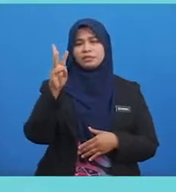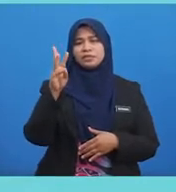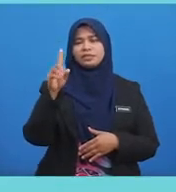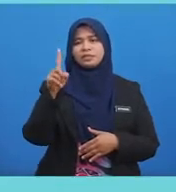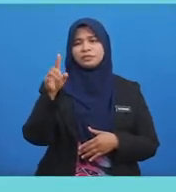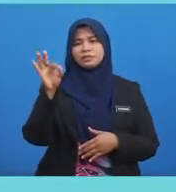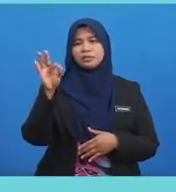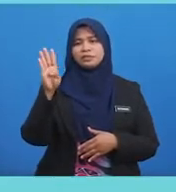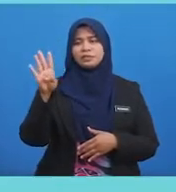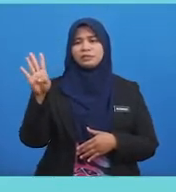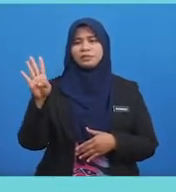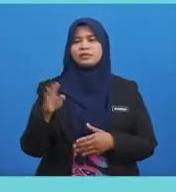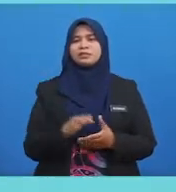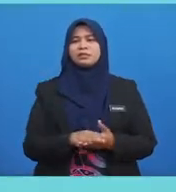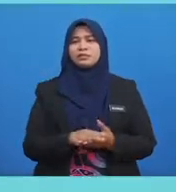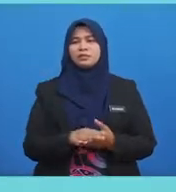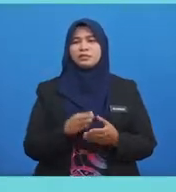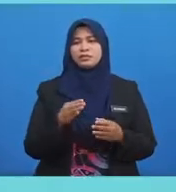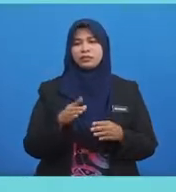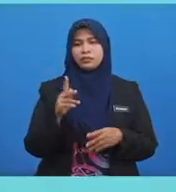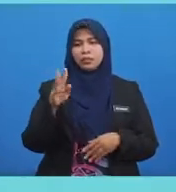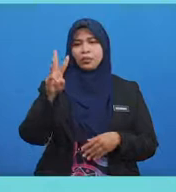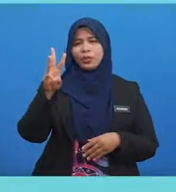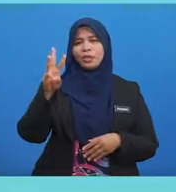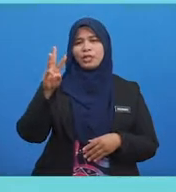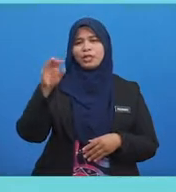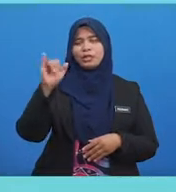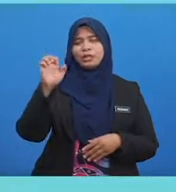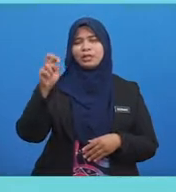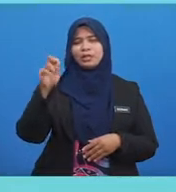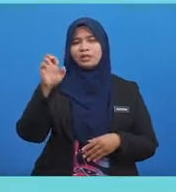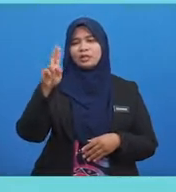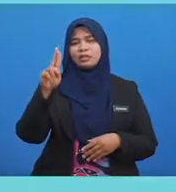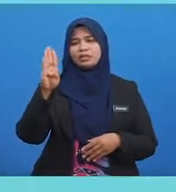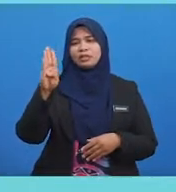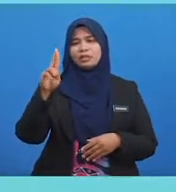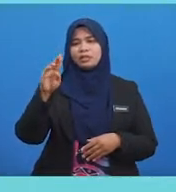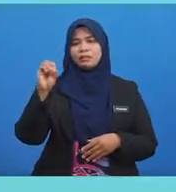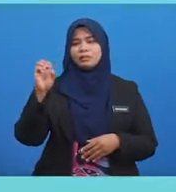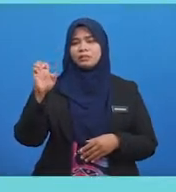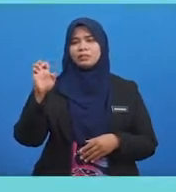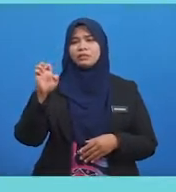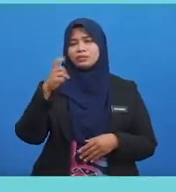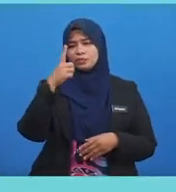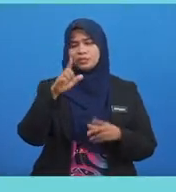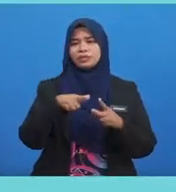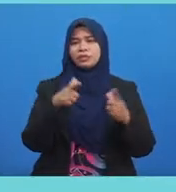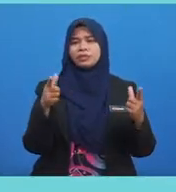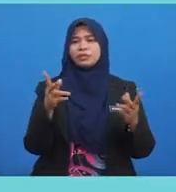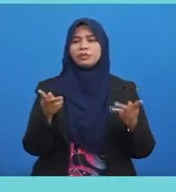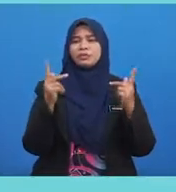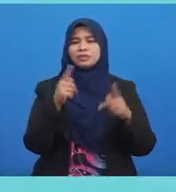jajahan mendesak Vinebrook memberikan kuasa yang lebih luas kepada British untuk